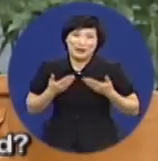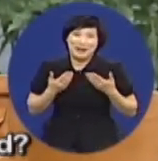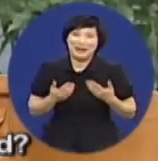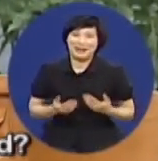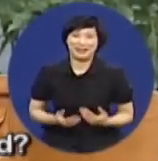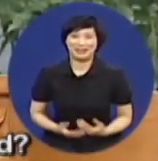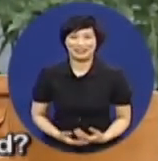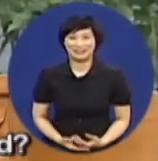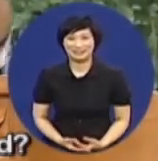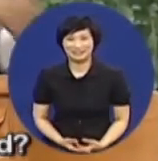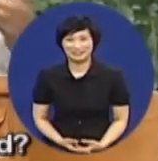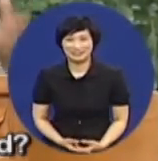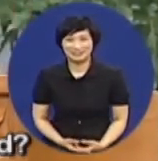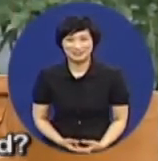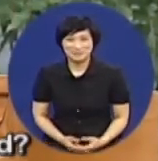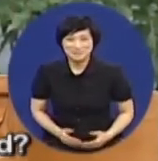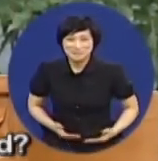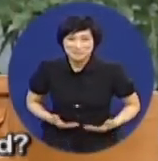ませんか？